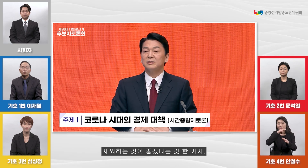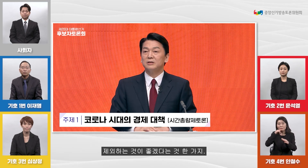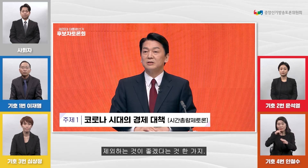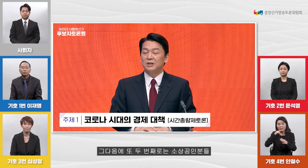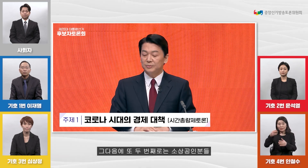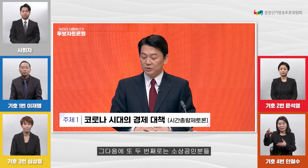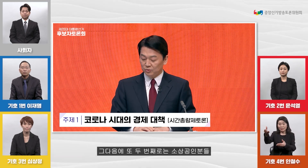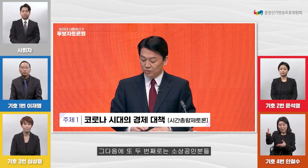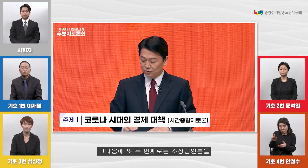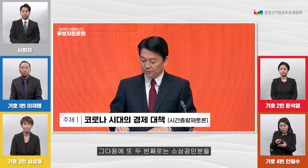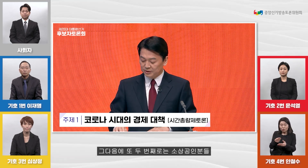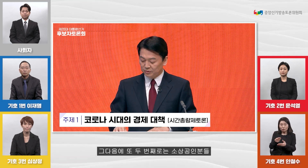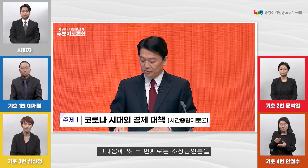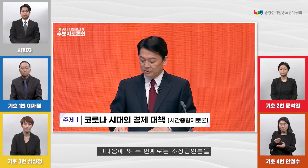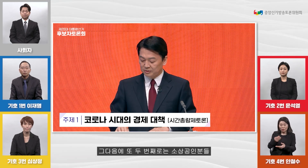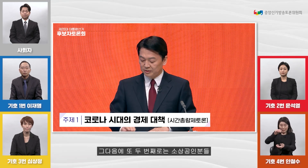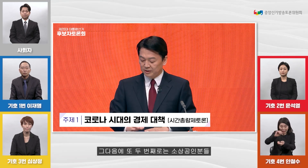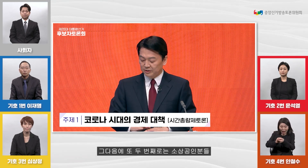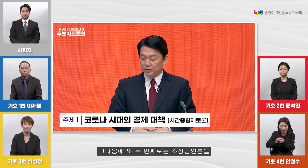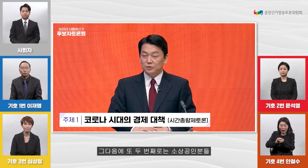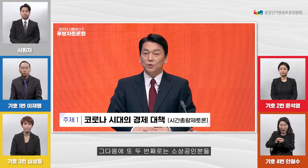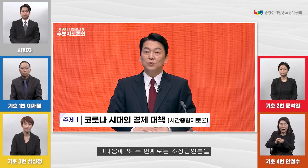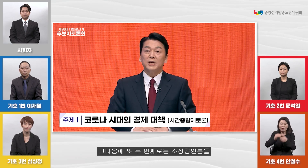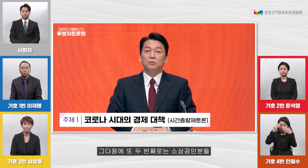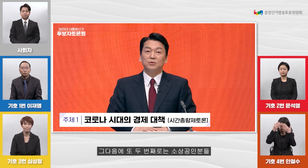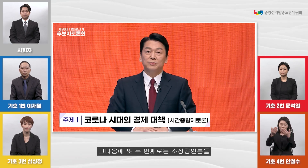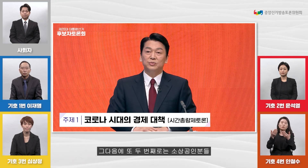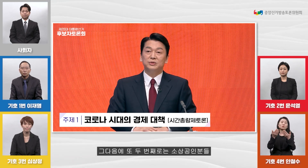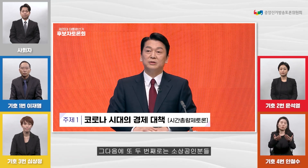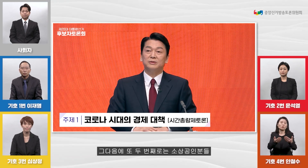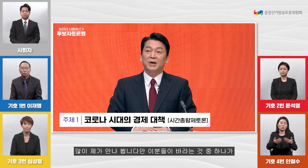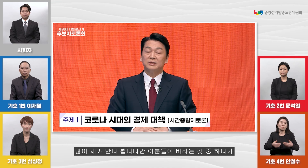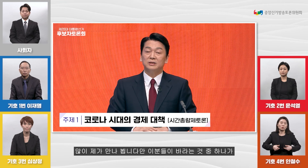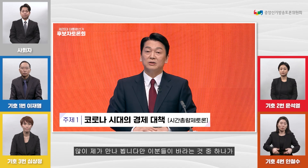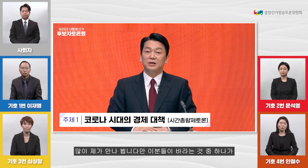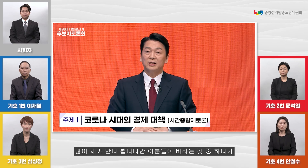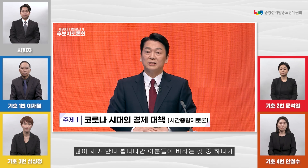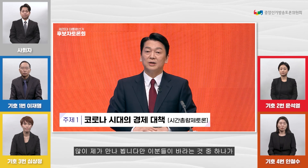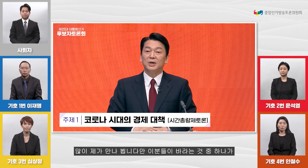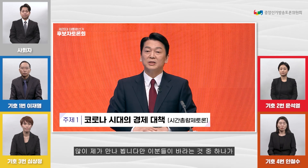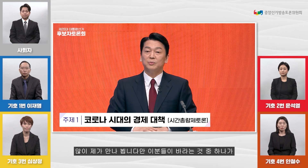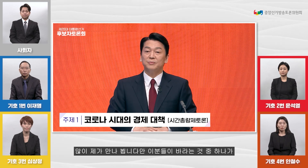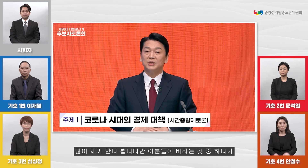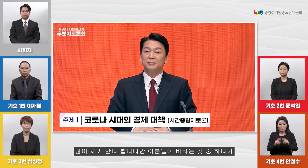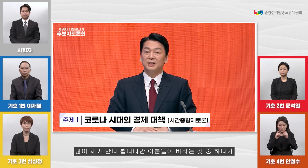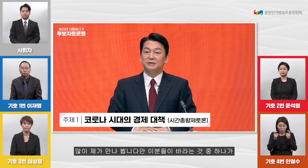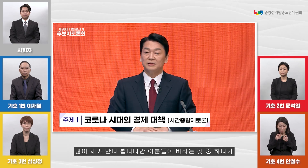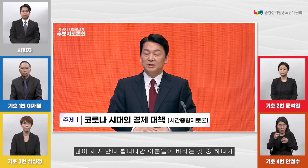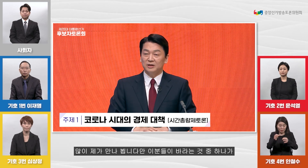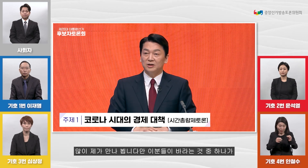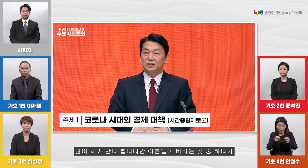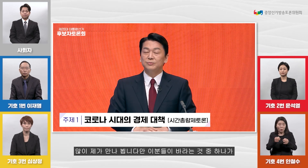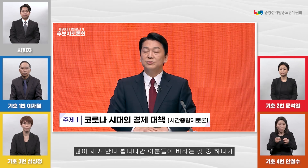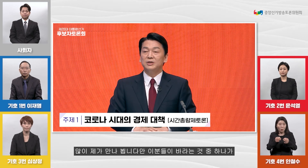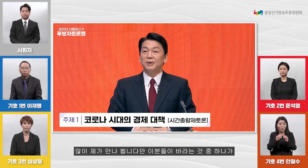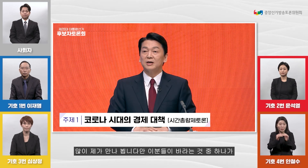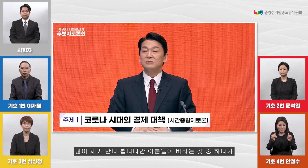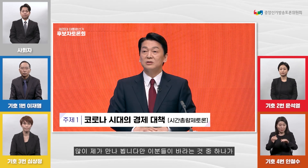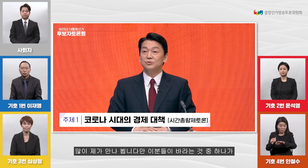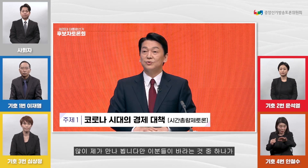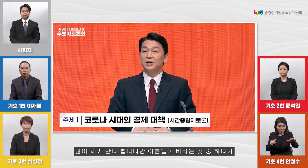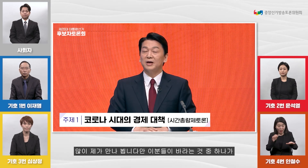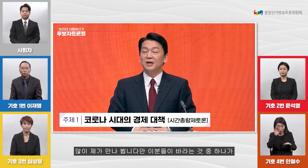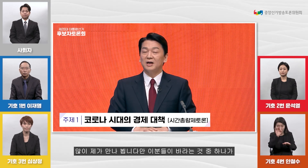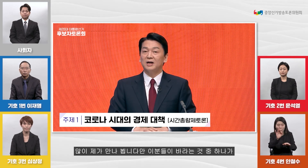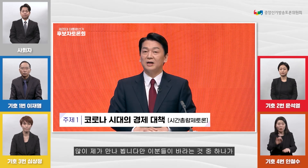가지. 그다음에 또 두 번째로는 소상공인분들 많이 이렇게 제가 만나 뵙니다만 이분들이